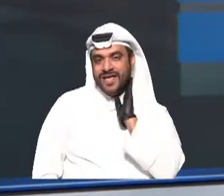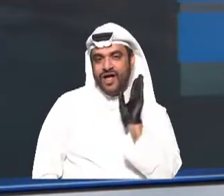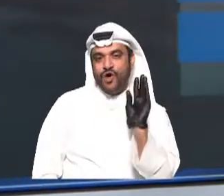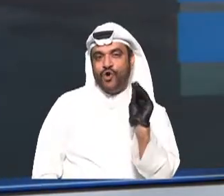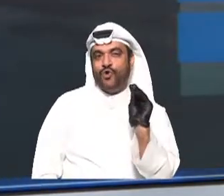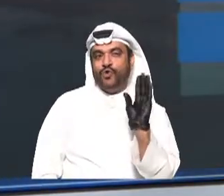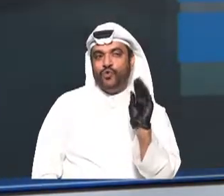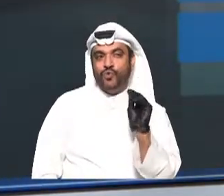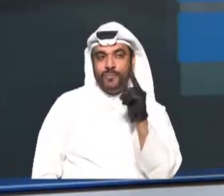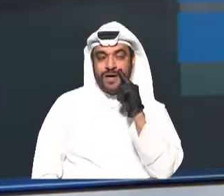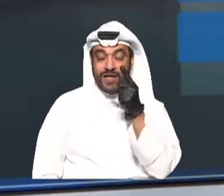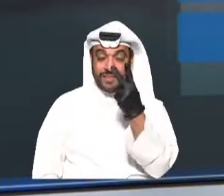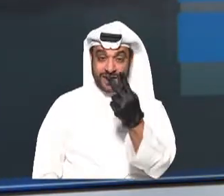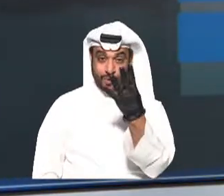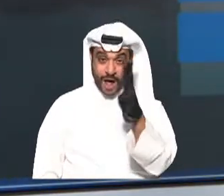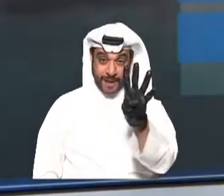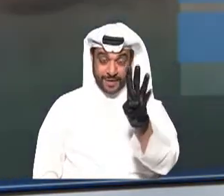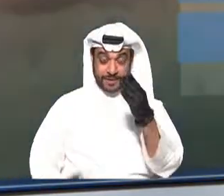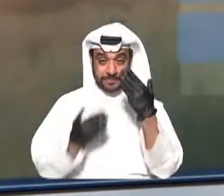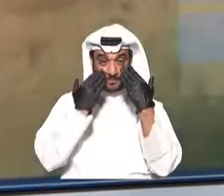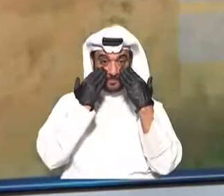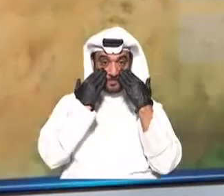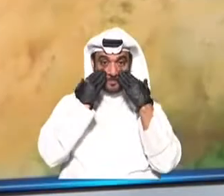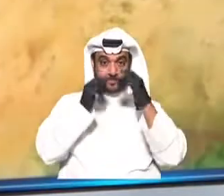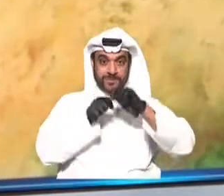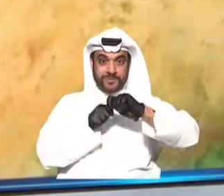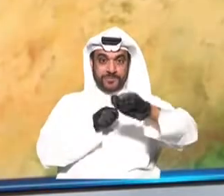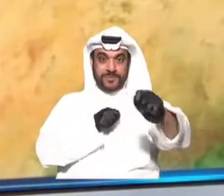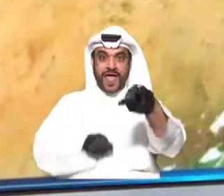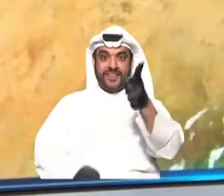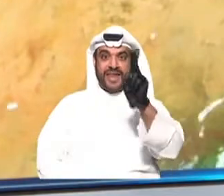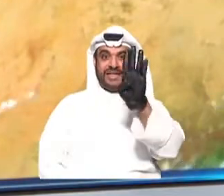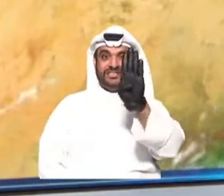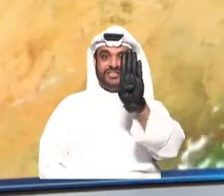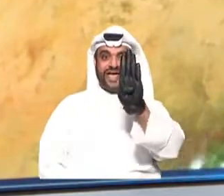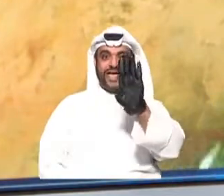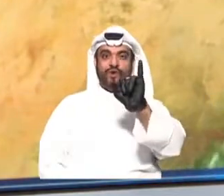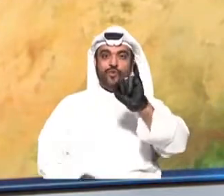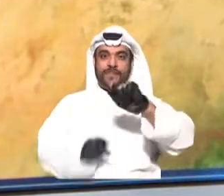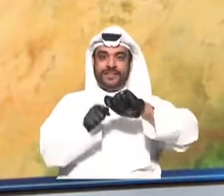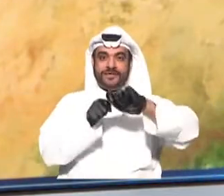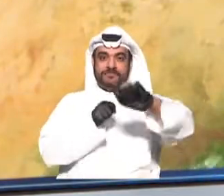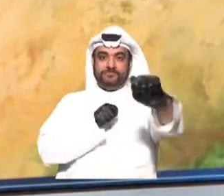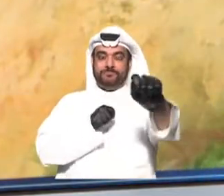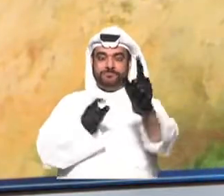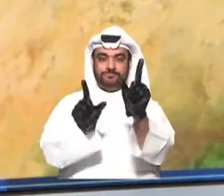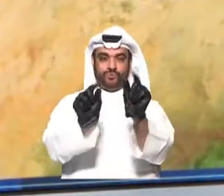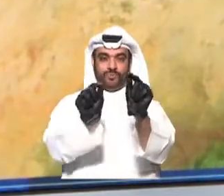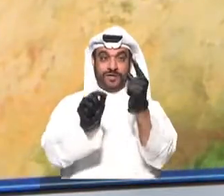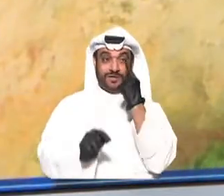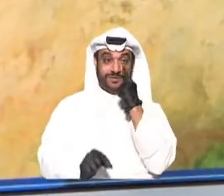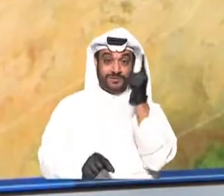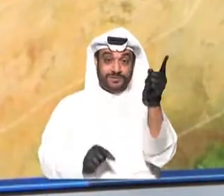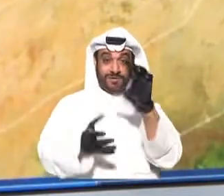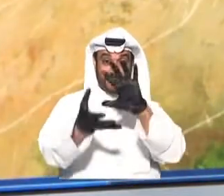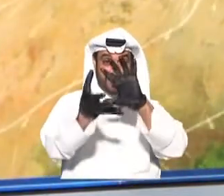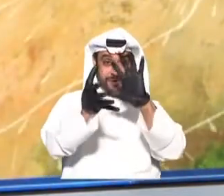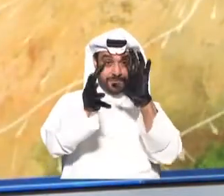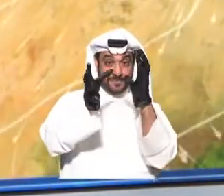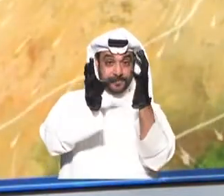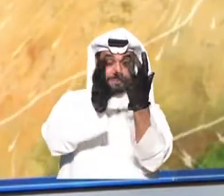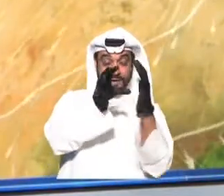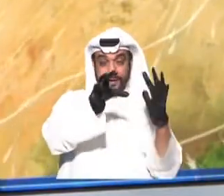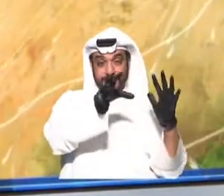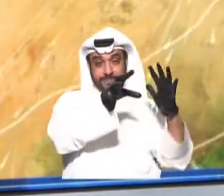للرؤية الأفقية جيدة تزيد عن 12 كيلو. صورة الأقمار الصناعية توضح عبور وبعض السحب المتفرقة، وأيضا تتأثر